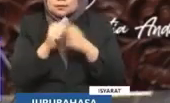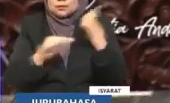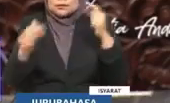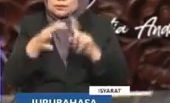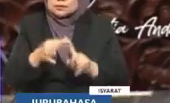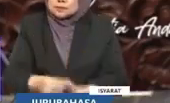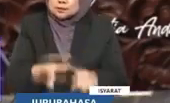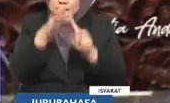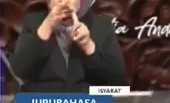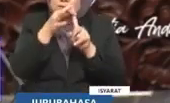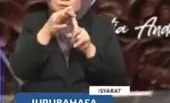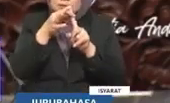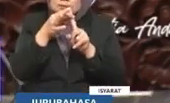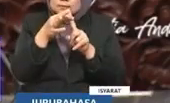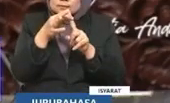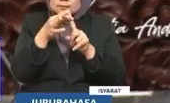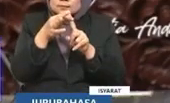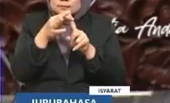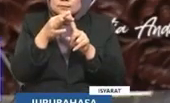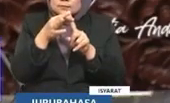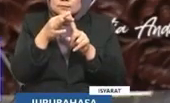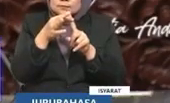hasrat yg